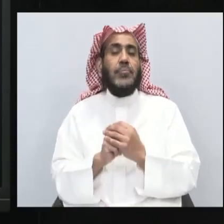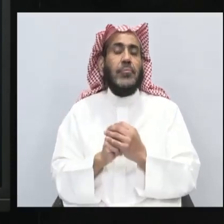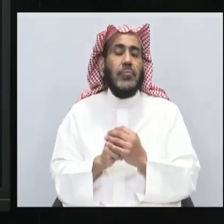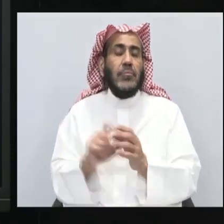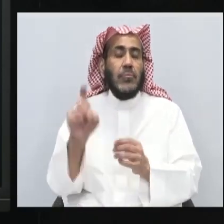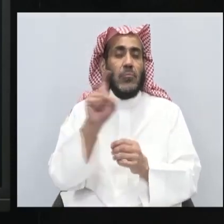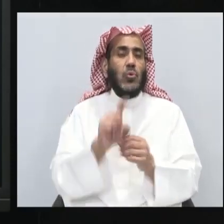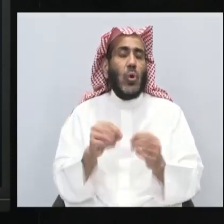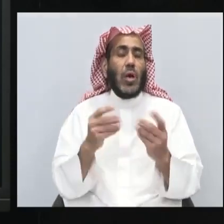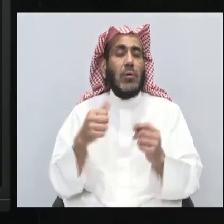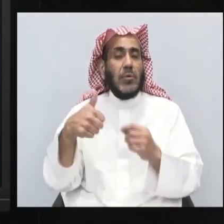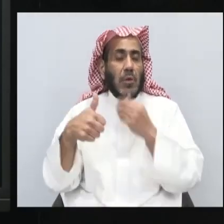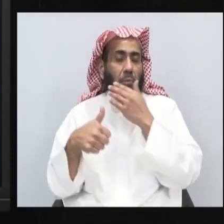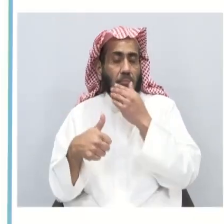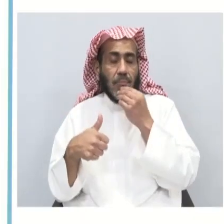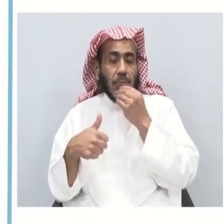سؤال رقم 6،